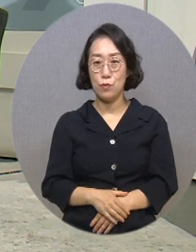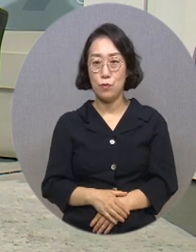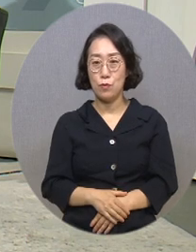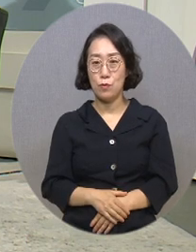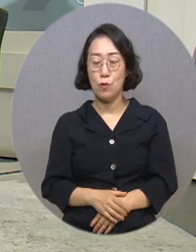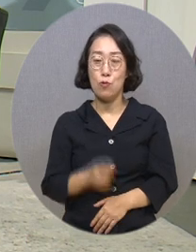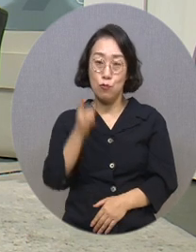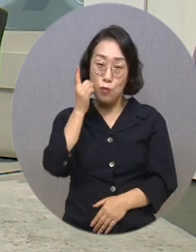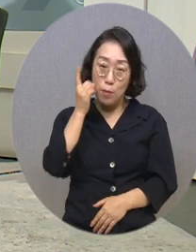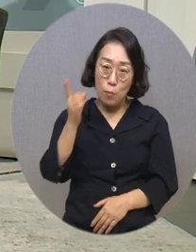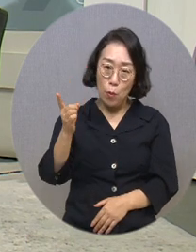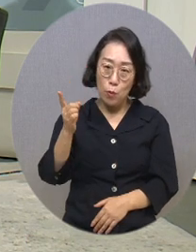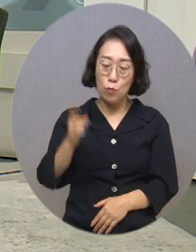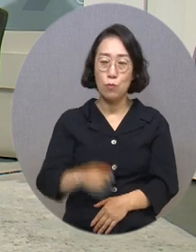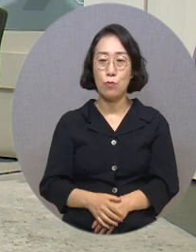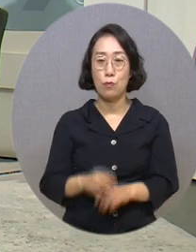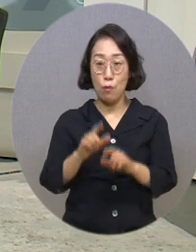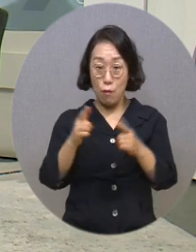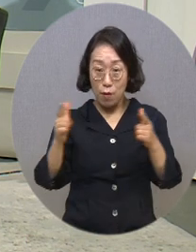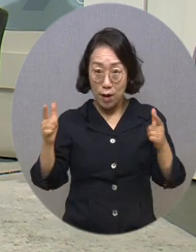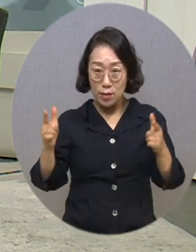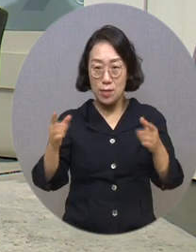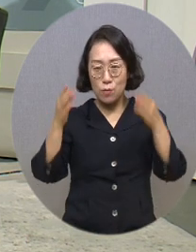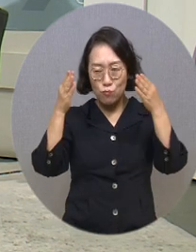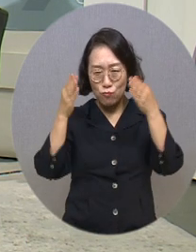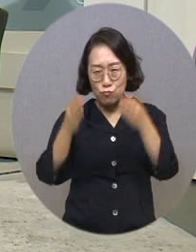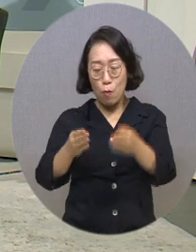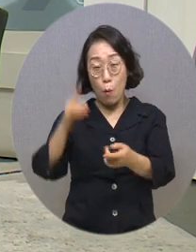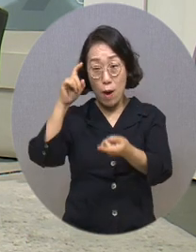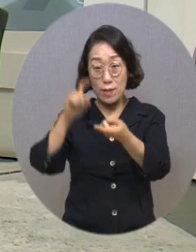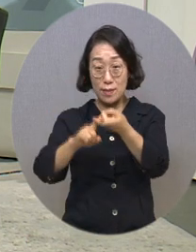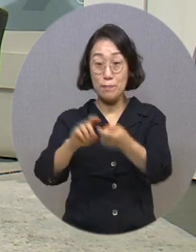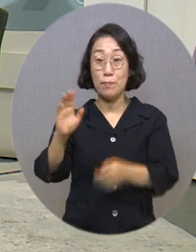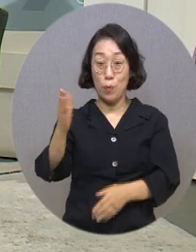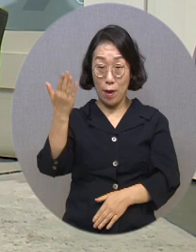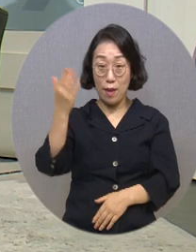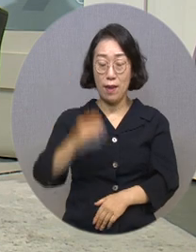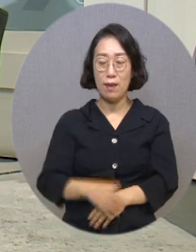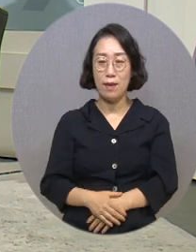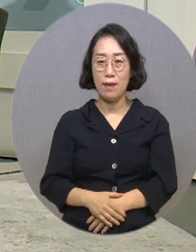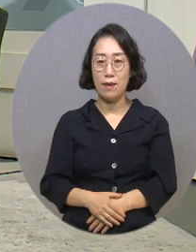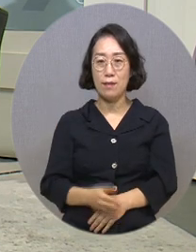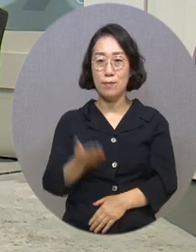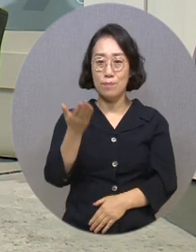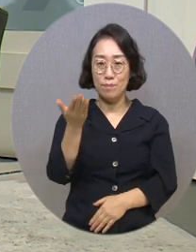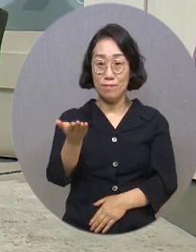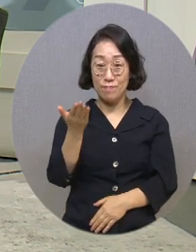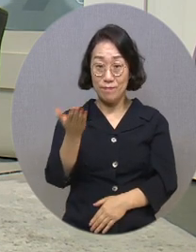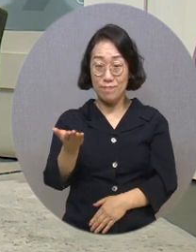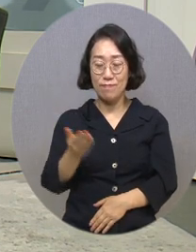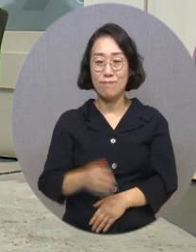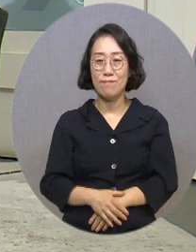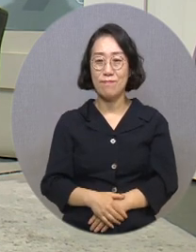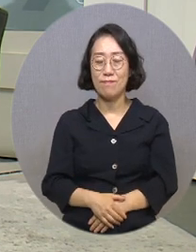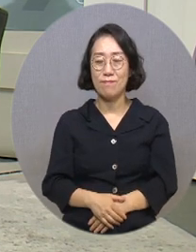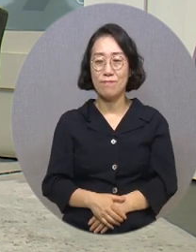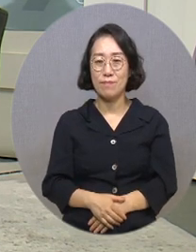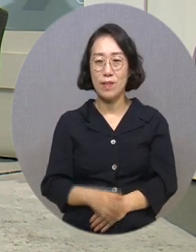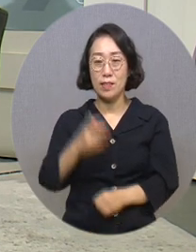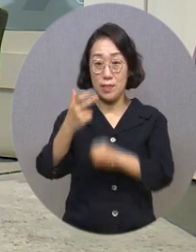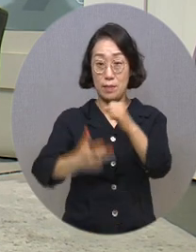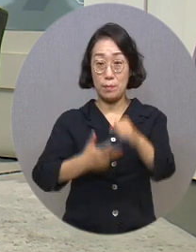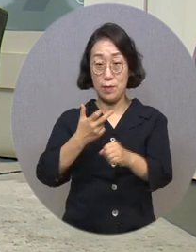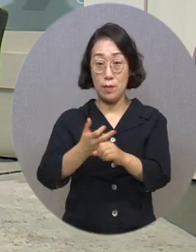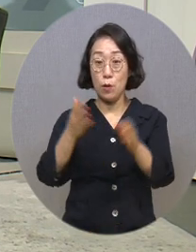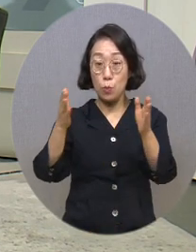모바일에 이제 관심을 집중했다 이런 얘기죠. 자, 그래서 이제 그랬는지는 모르지만은